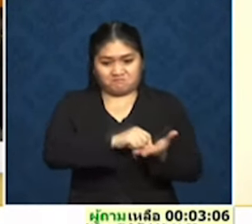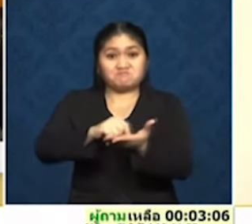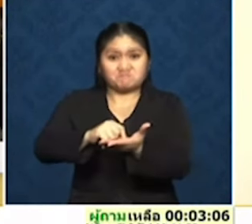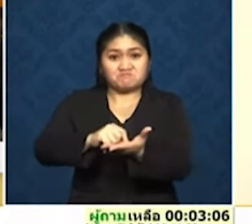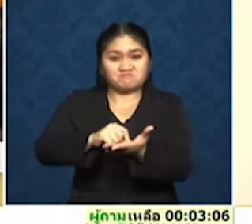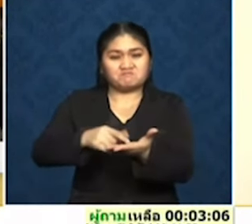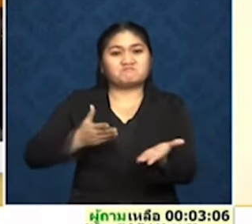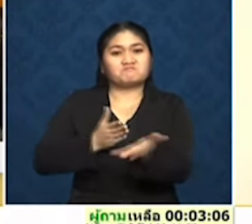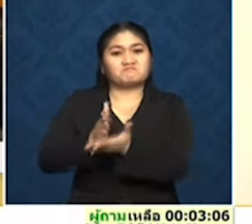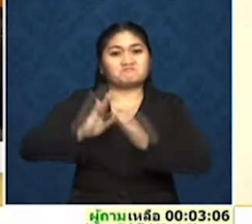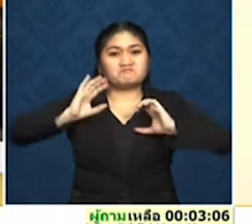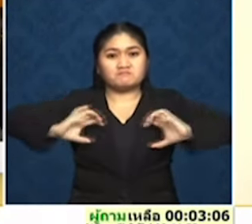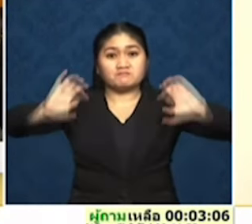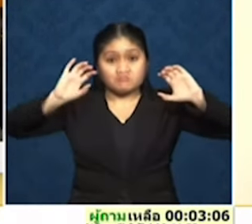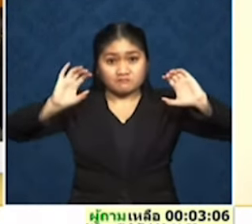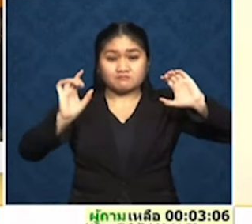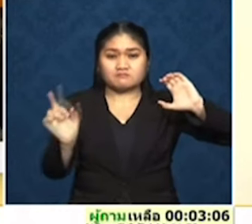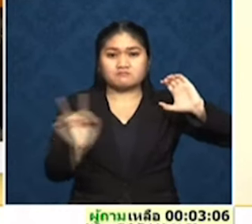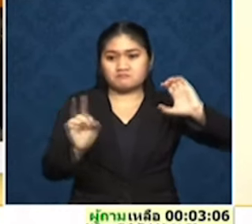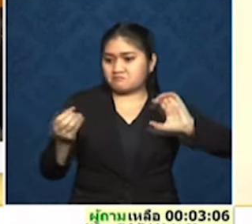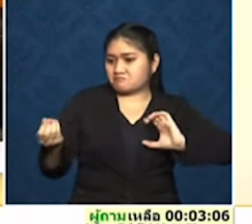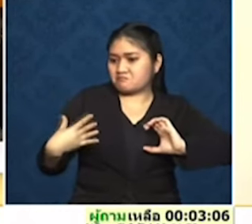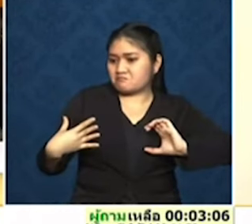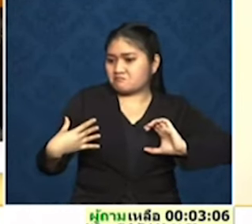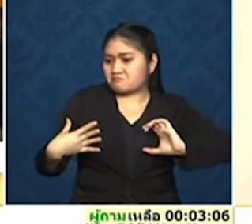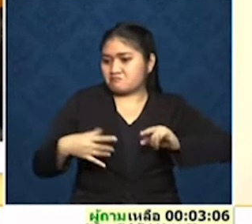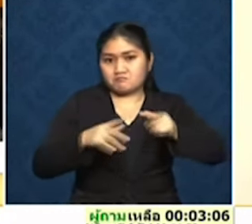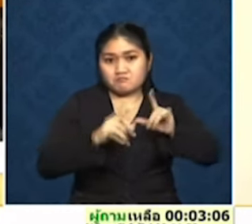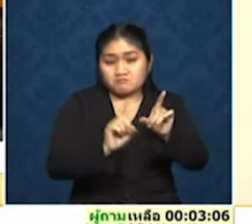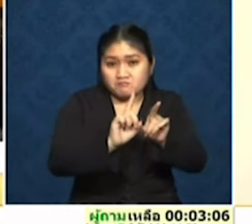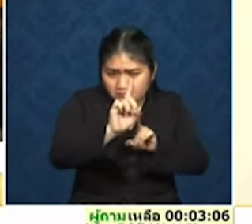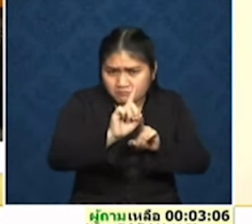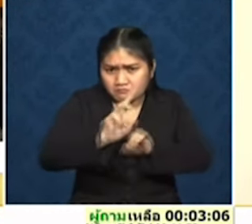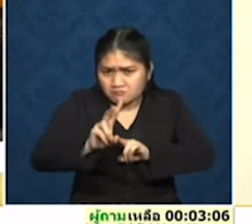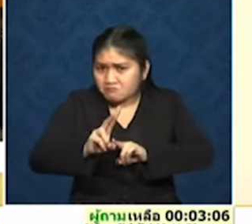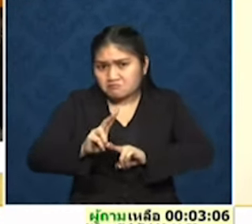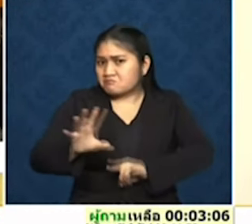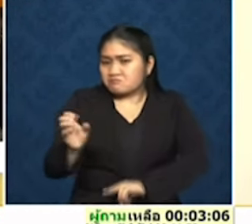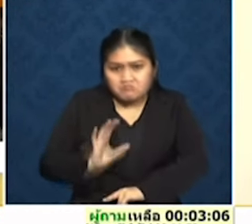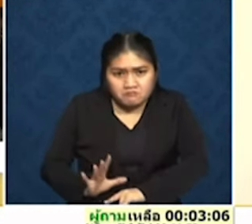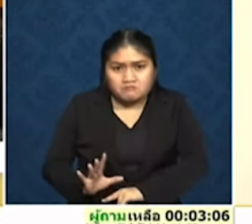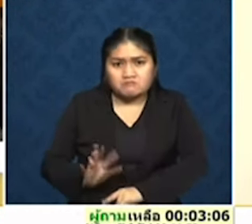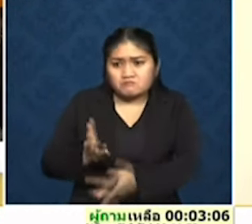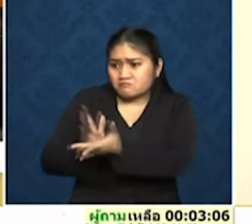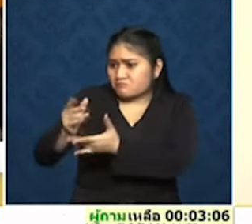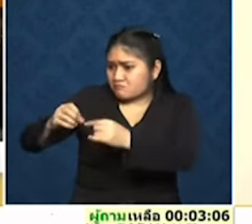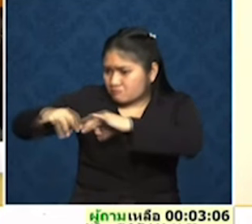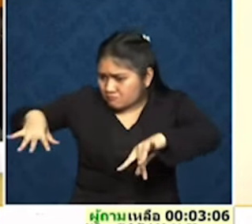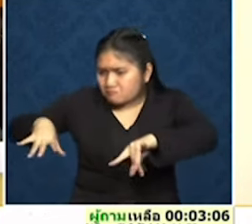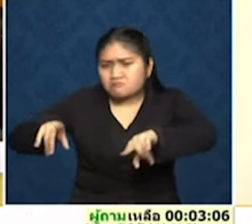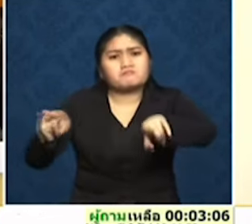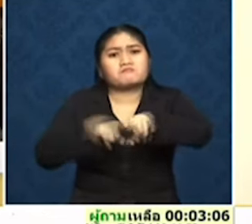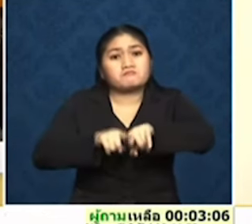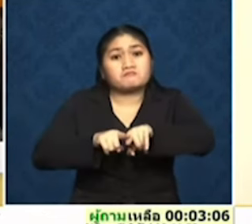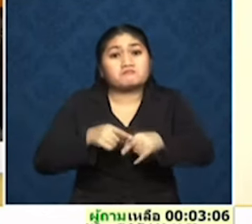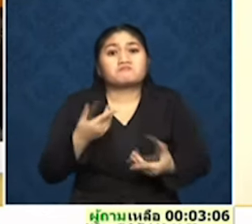ฝ่ายรัฐบาลนะครับเขาก็ไม่เอาหมวด1หมวด2ฝ่ายค้านทั้งหมดเราก็ไม่เอาหมวด1หมวด2ยกเว้นพ